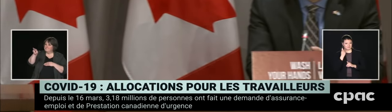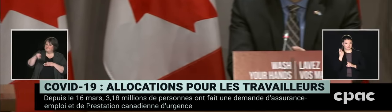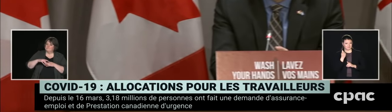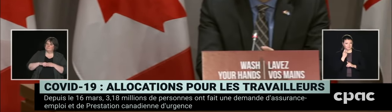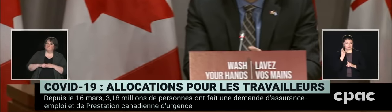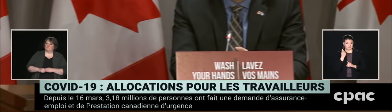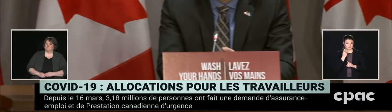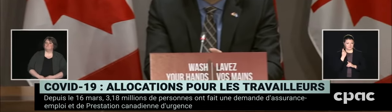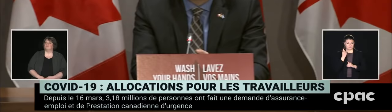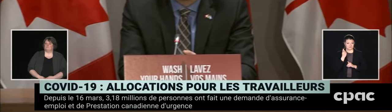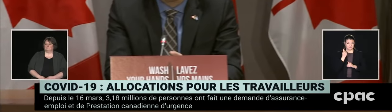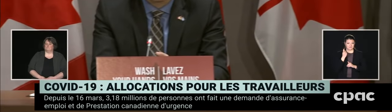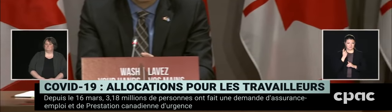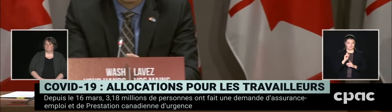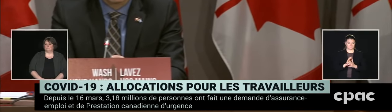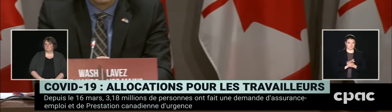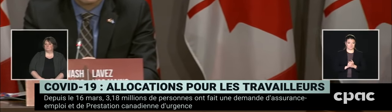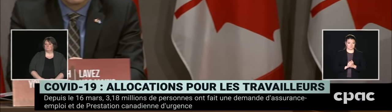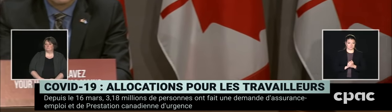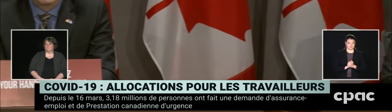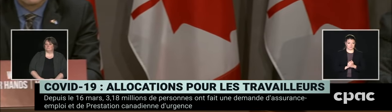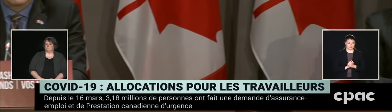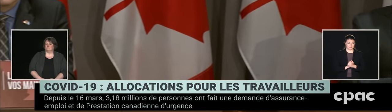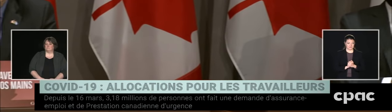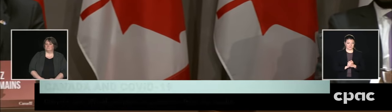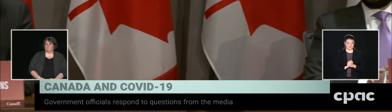des demandes d'approvisionnement